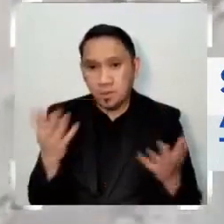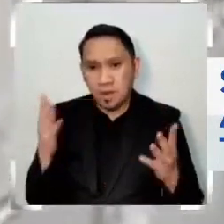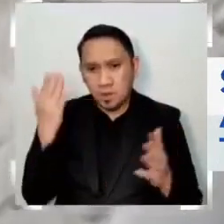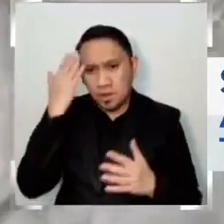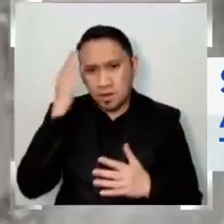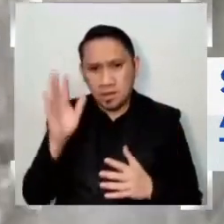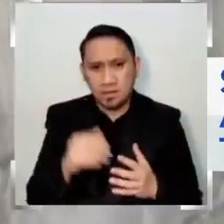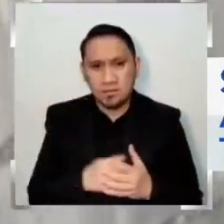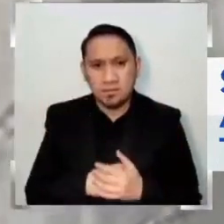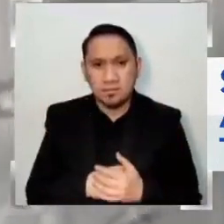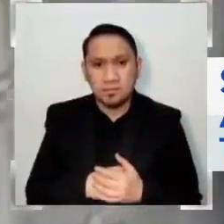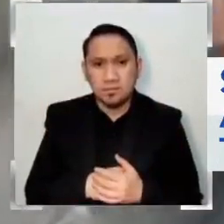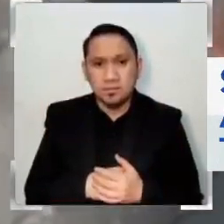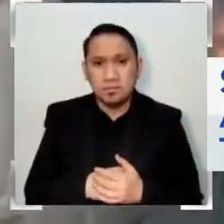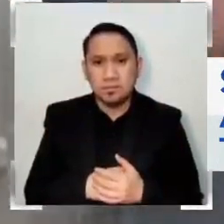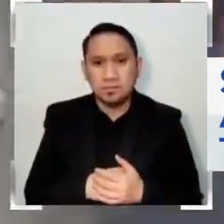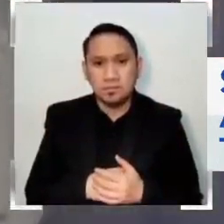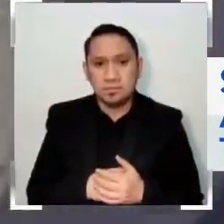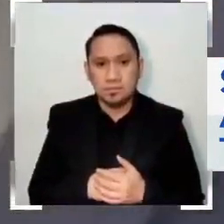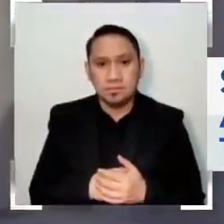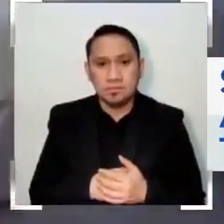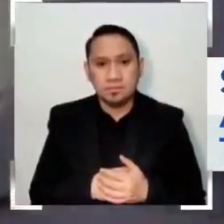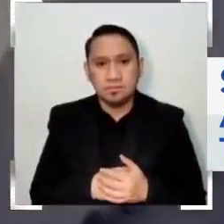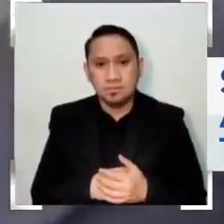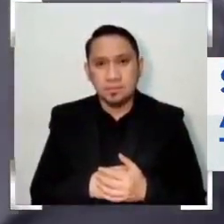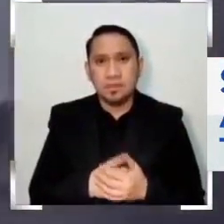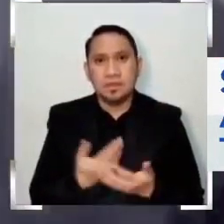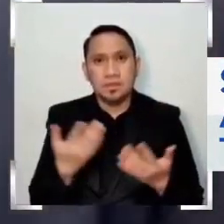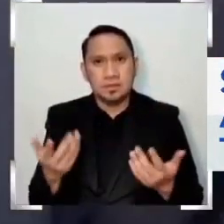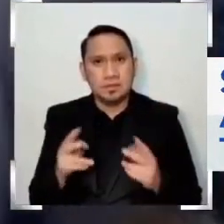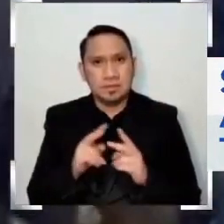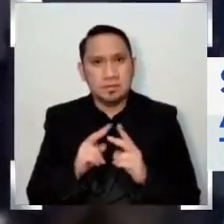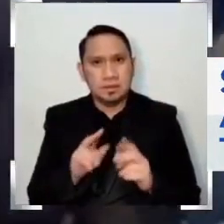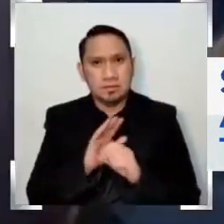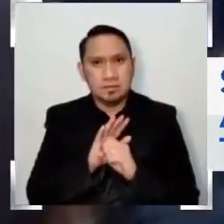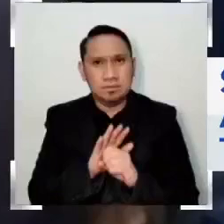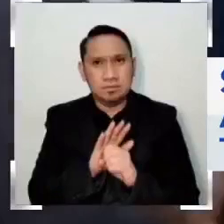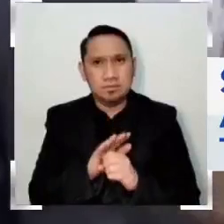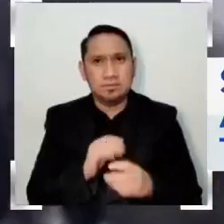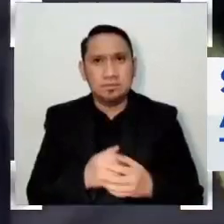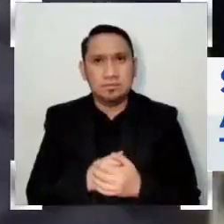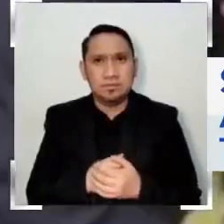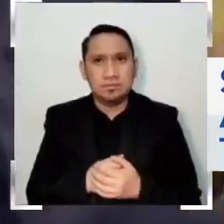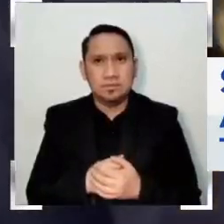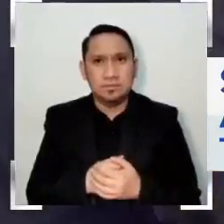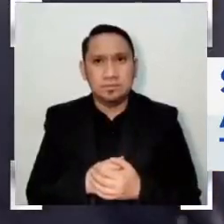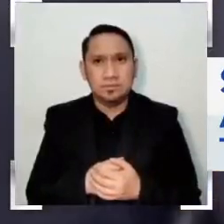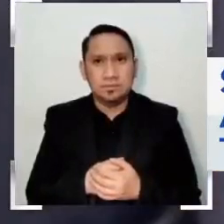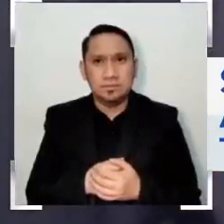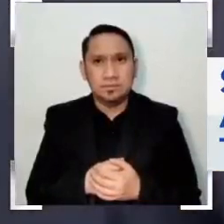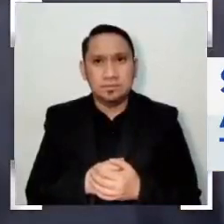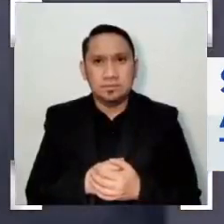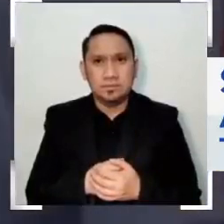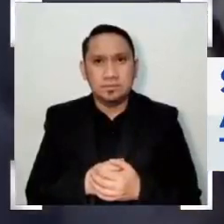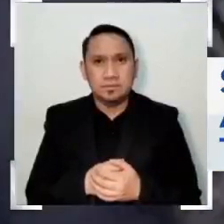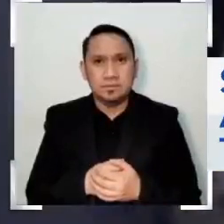doon, sir. Naging tensyonado na ang tagpo. Wala po ko alam doon.